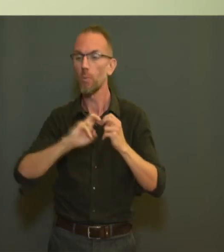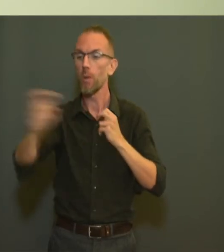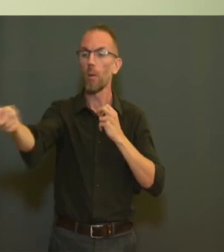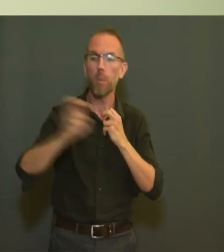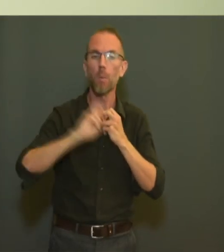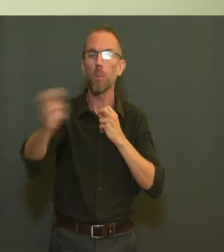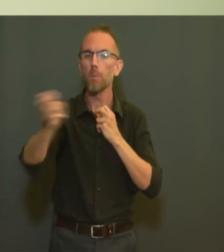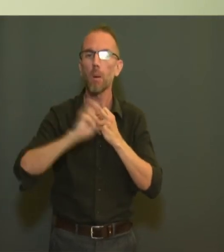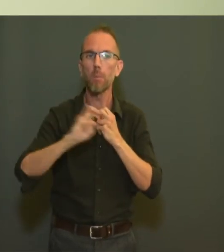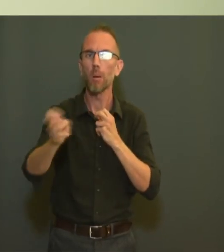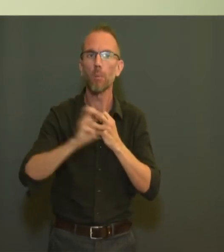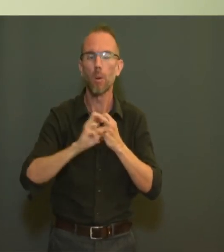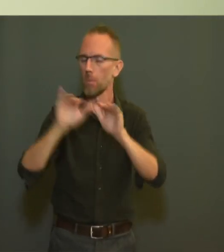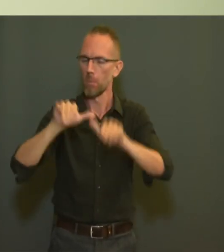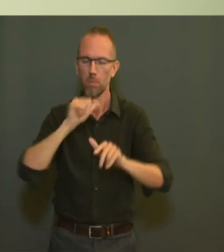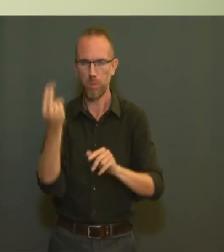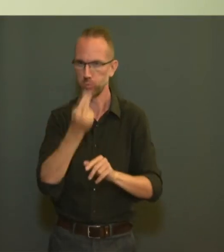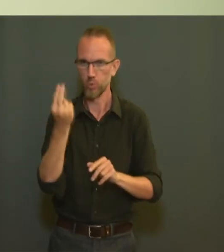de formulaire.